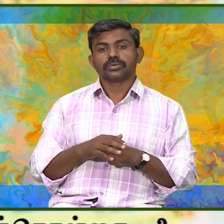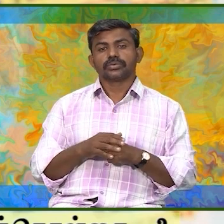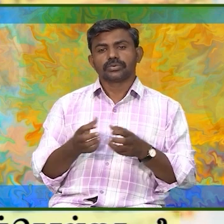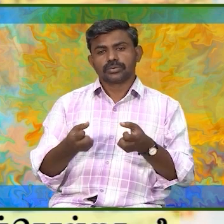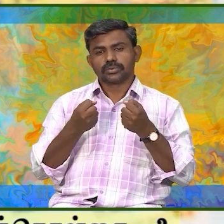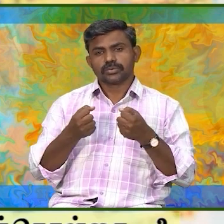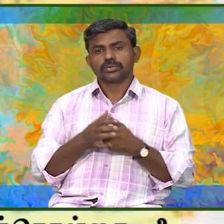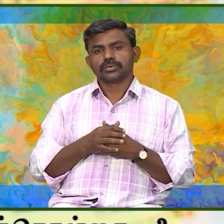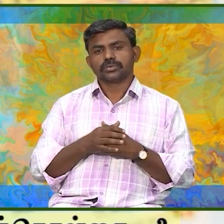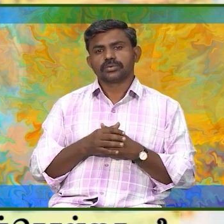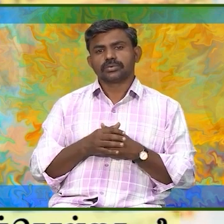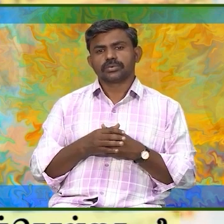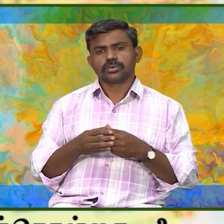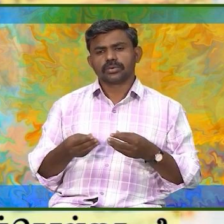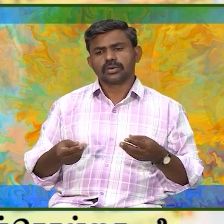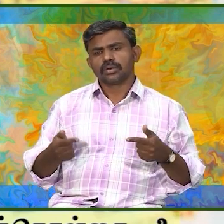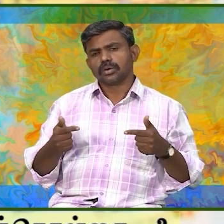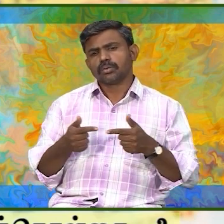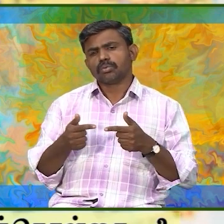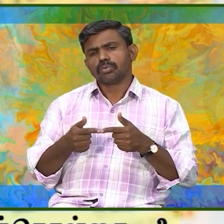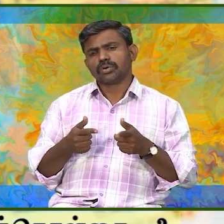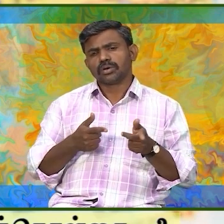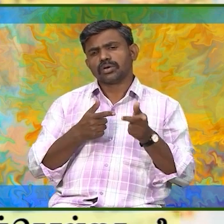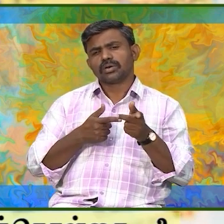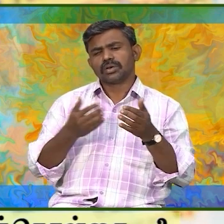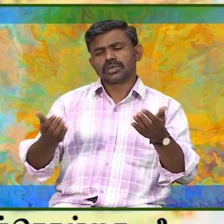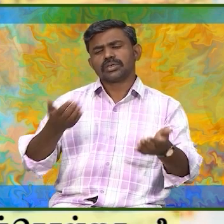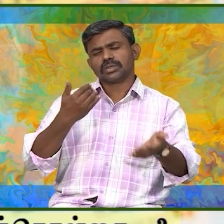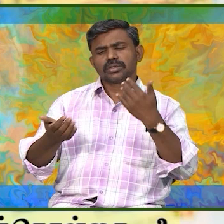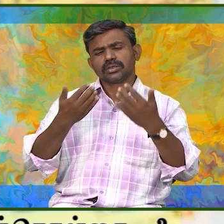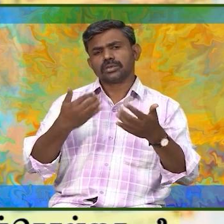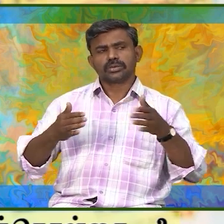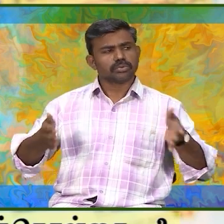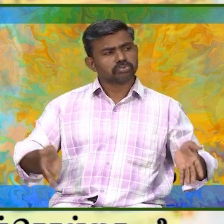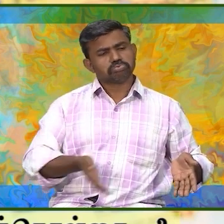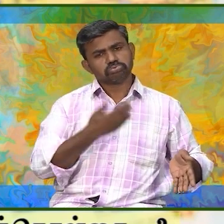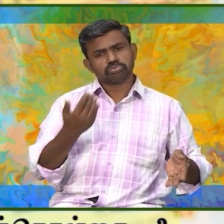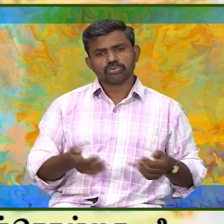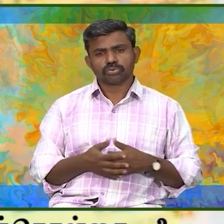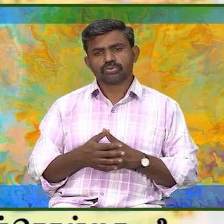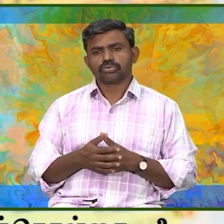இப்போ எல்லா நாடுகளும் போட்டி போட்டுக்கொண்டு ஆயுதங்களை வாங்கி குமிச்சிக்கிட்டே இருக்கு. பொதுவாக